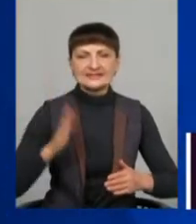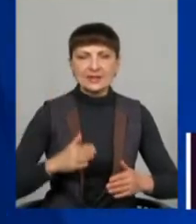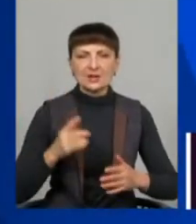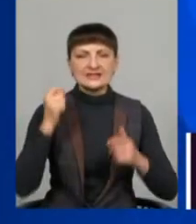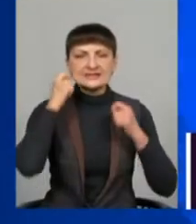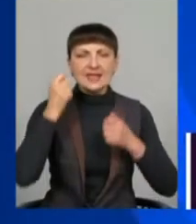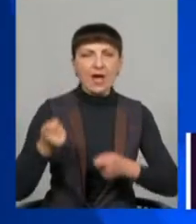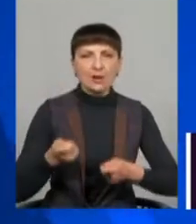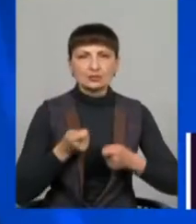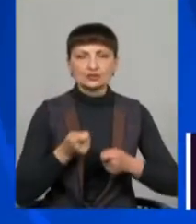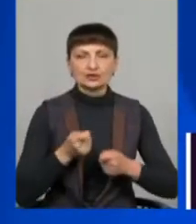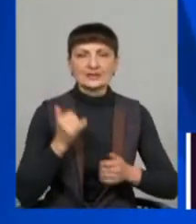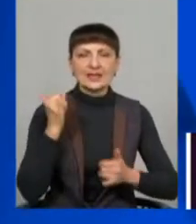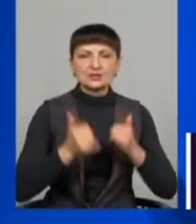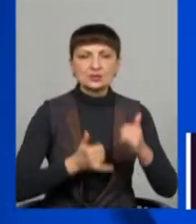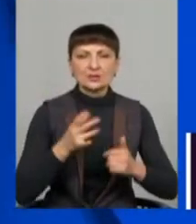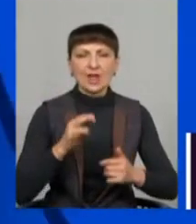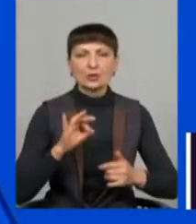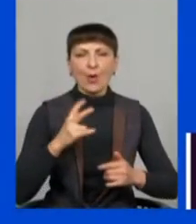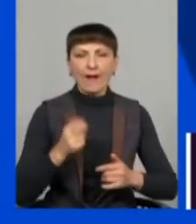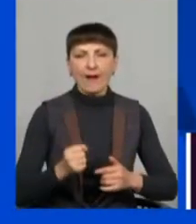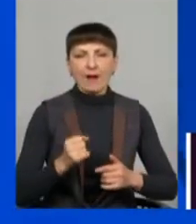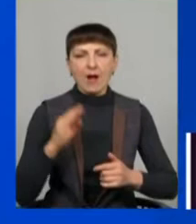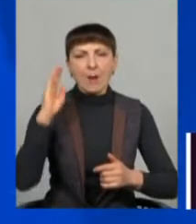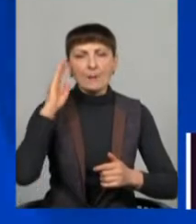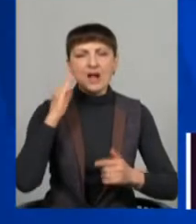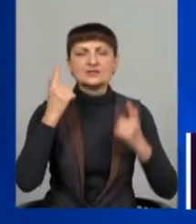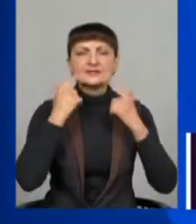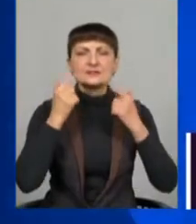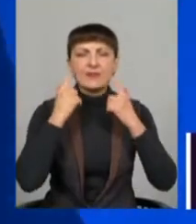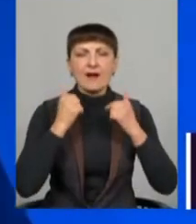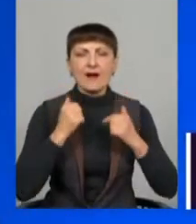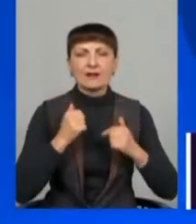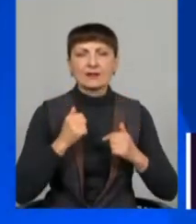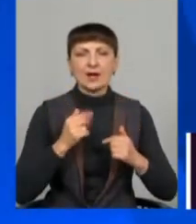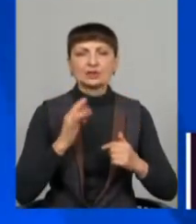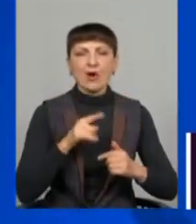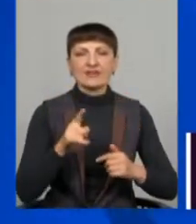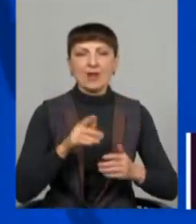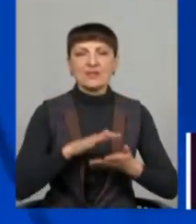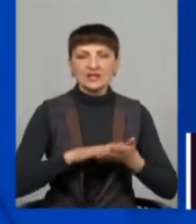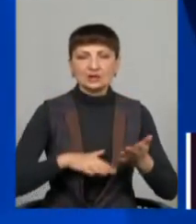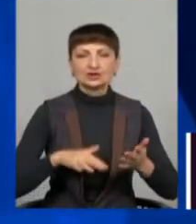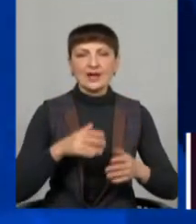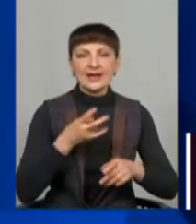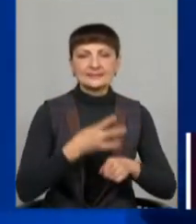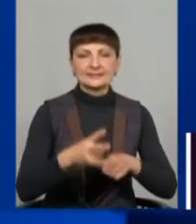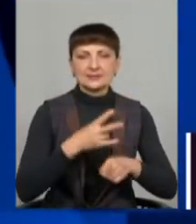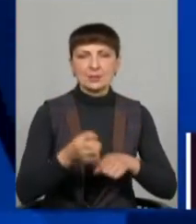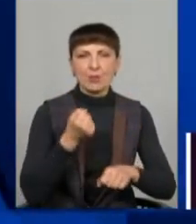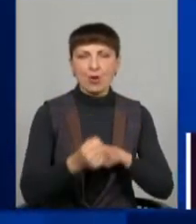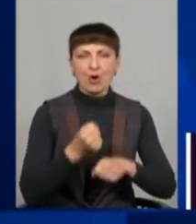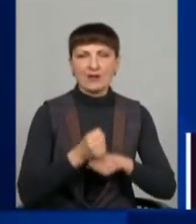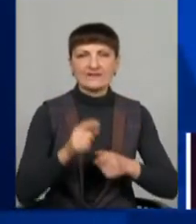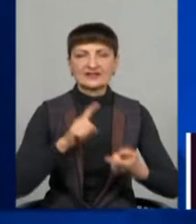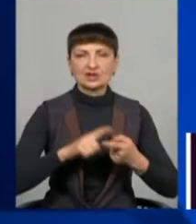за уши, наступает ему на ноги. Мальчик в слезах обнимает ее, однако она продолжает причинять ему боль. В